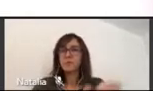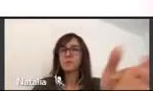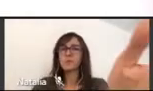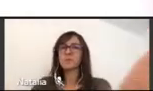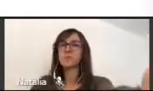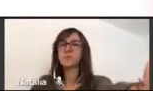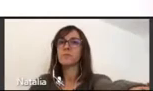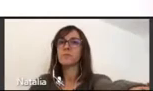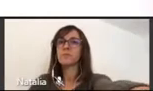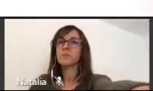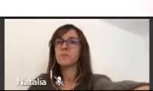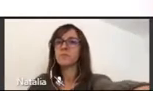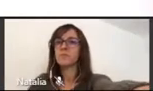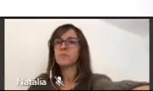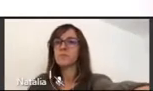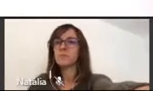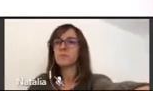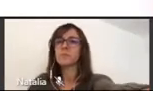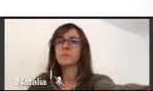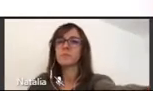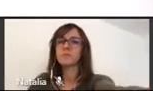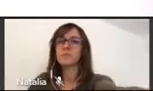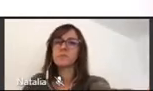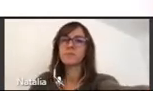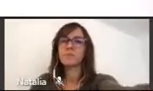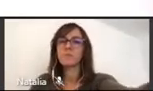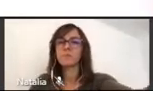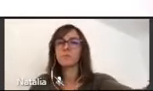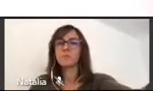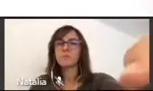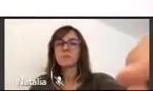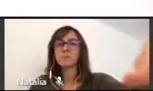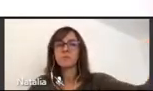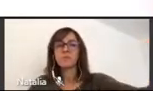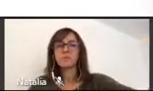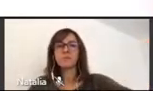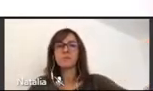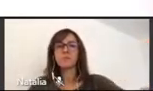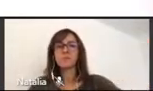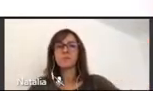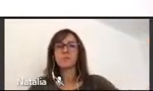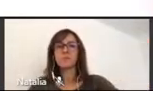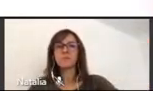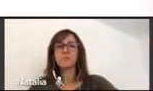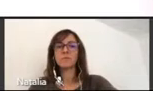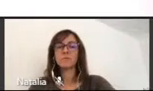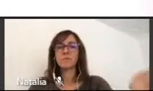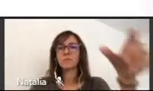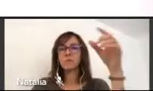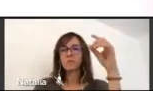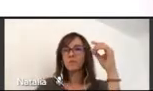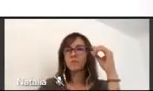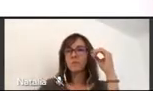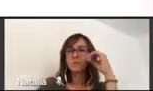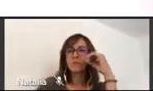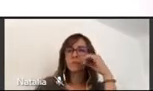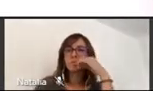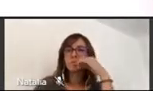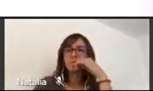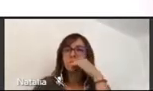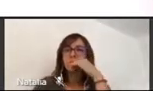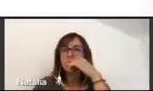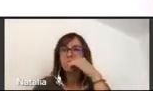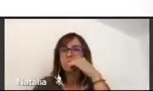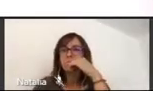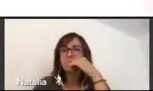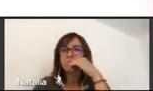el cas d'homes i dones. I que això també ens permeti, aquest anàlisi de dades i d'avaluació de les polítiques públiques, que ens permeti també doncs, millorar